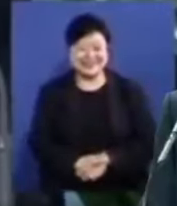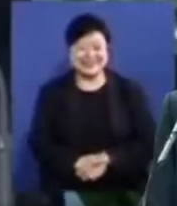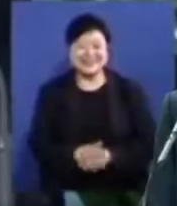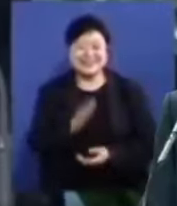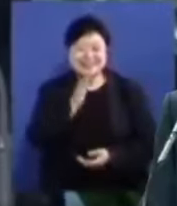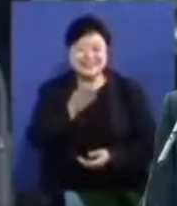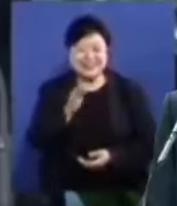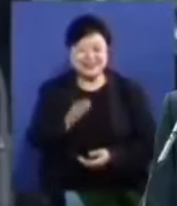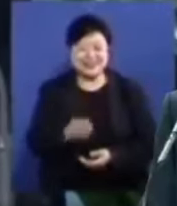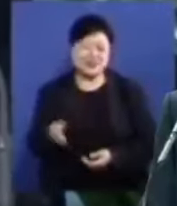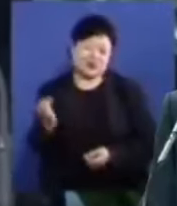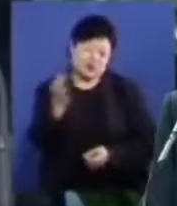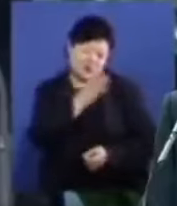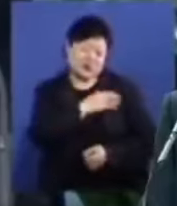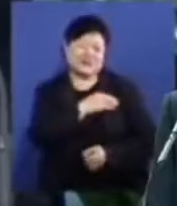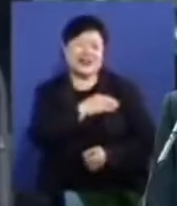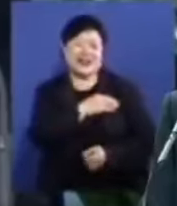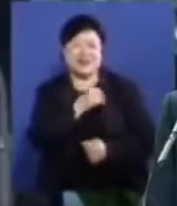그래도 잘 되게 해 주십시오.